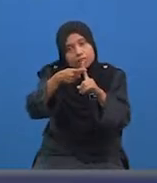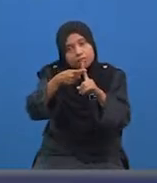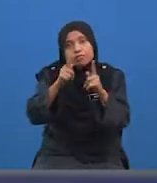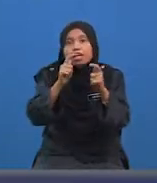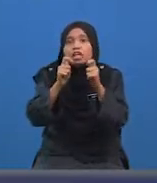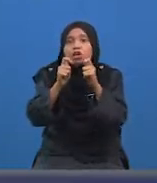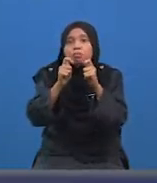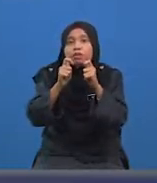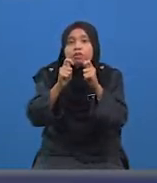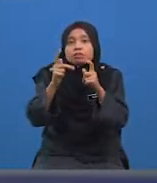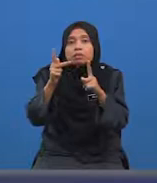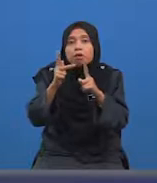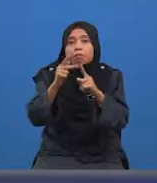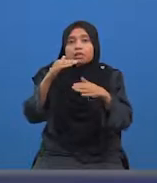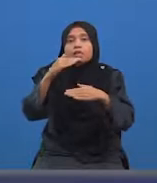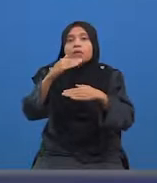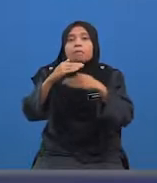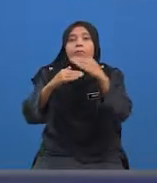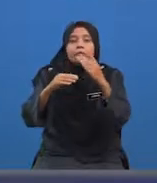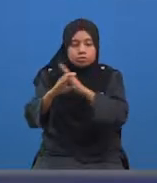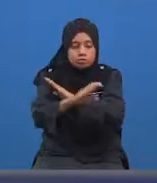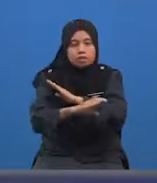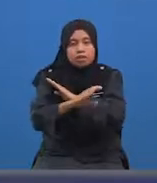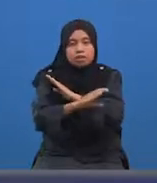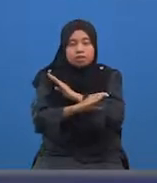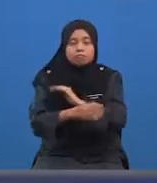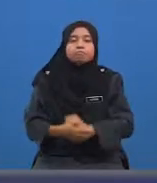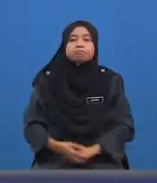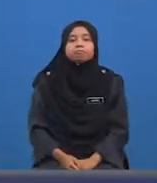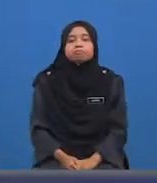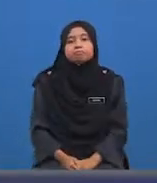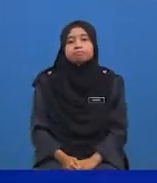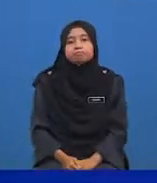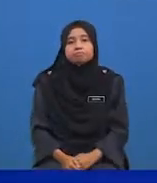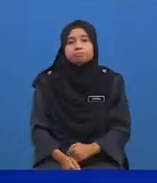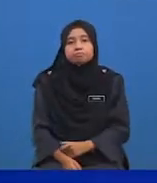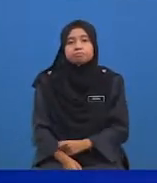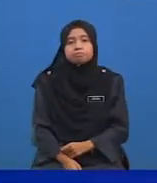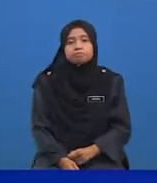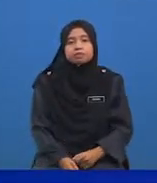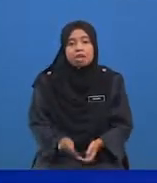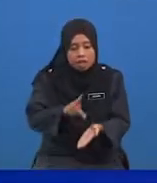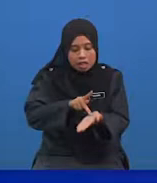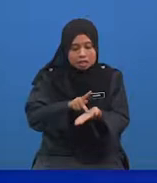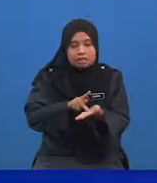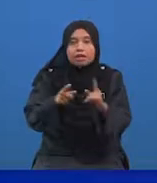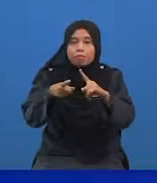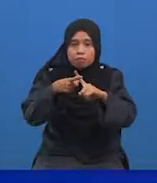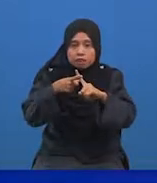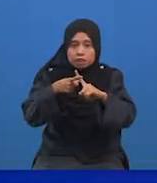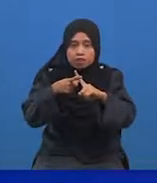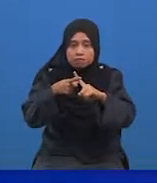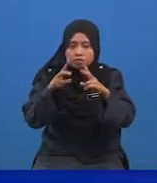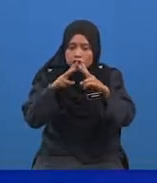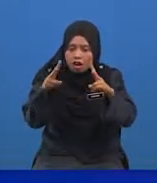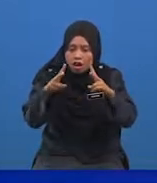telekomunikasi terhadap pembangunan negara terlebih dahulu, ya. Kesan positif ini